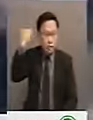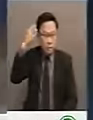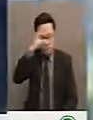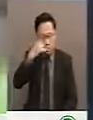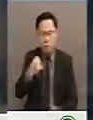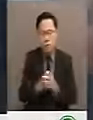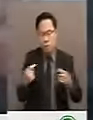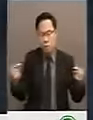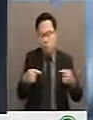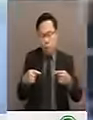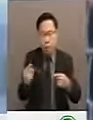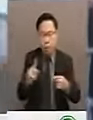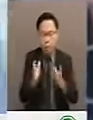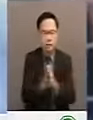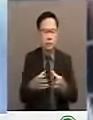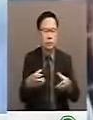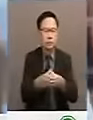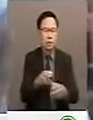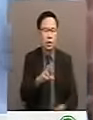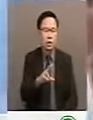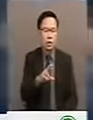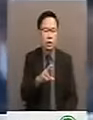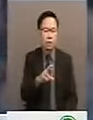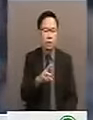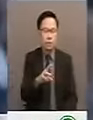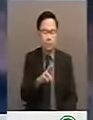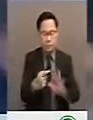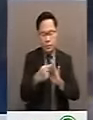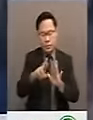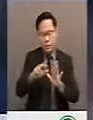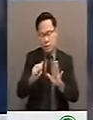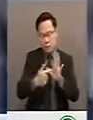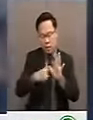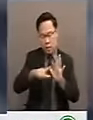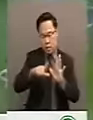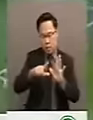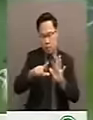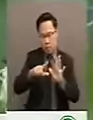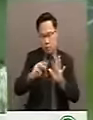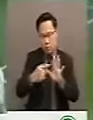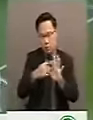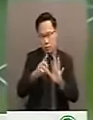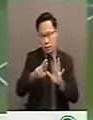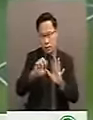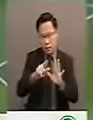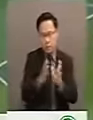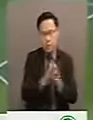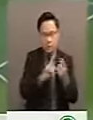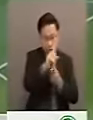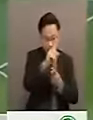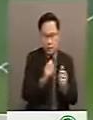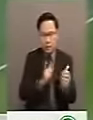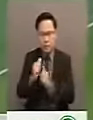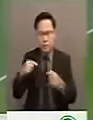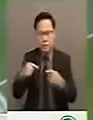านะครับคู่น่าสนใจก็อยู่ที่รอยัลบริดครับทีมจ่าฝูงเปิดบ้านรับการมาเยือนของมาลากานะครับเริ่มเกมมาในครึ่งแรกครับมาดริดนี่ก็ต้อง